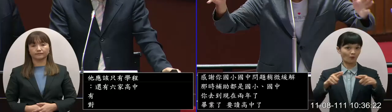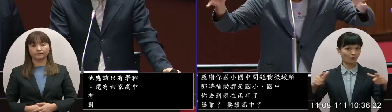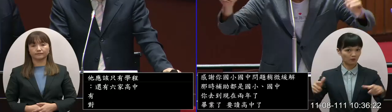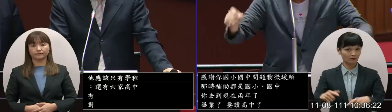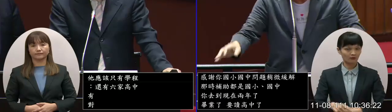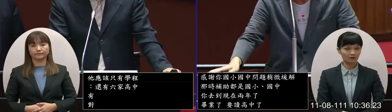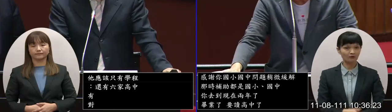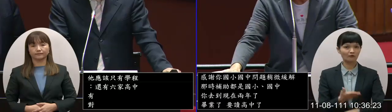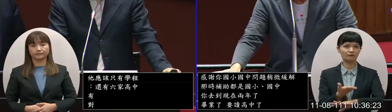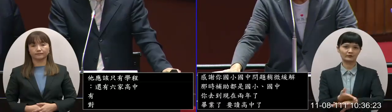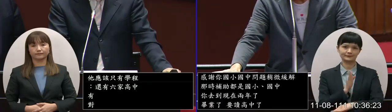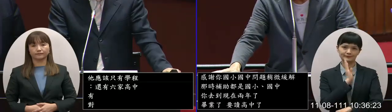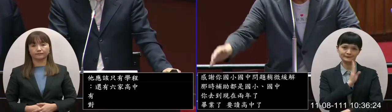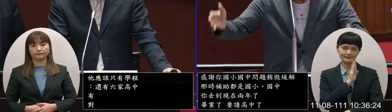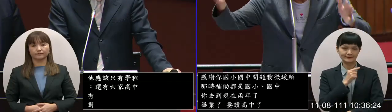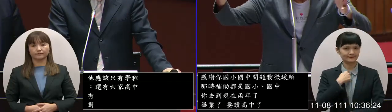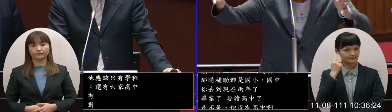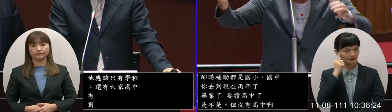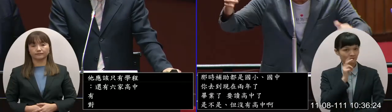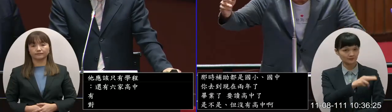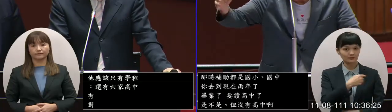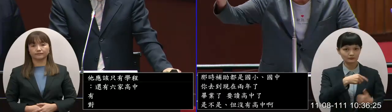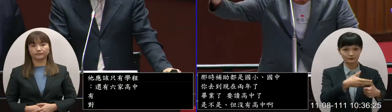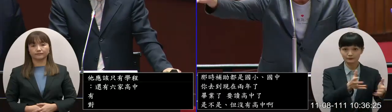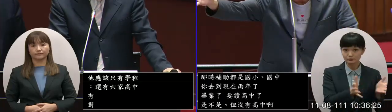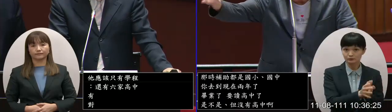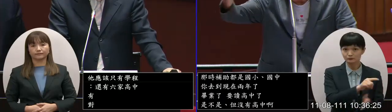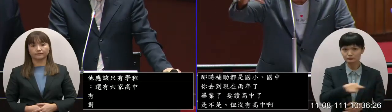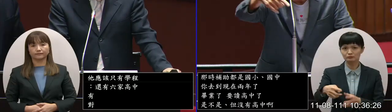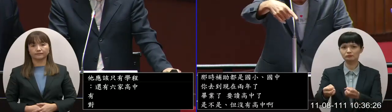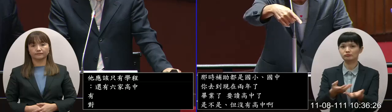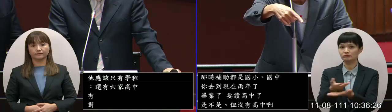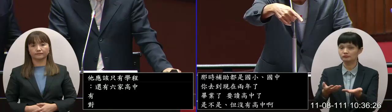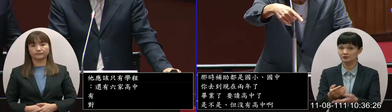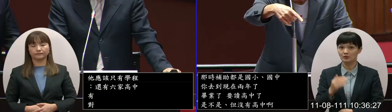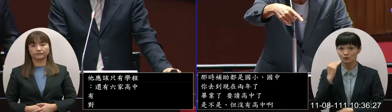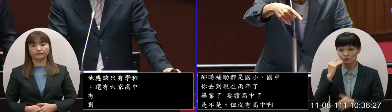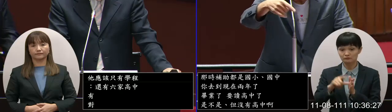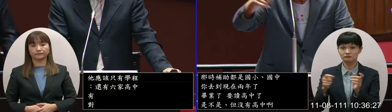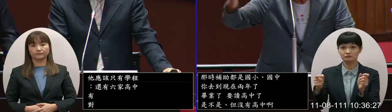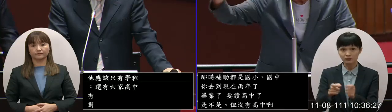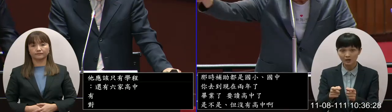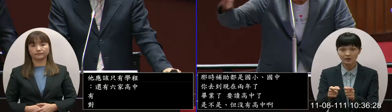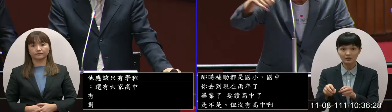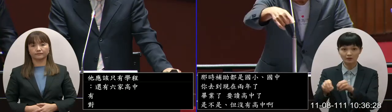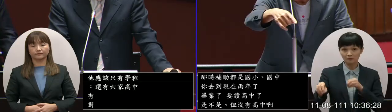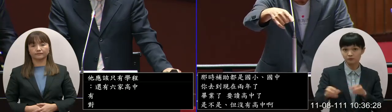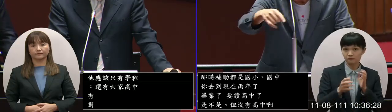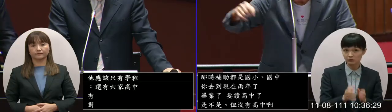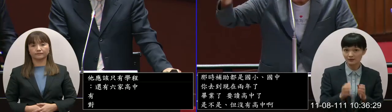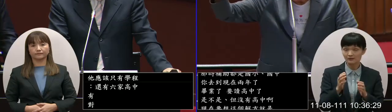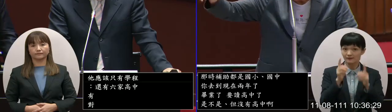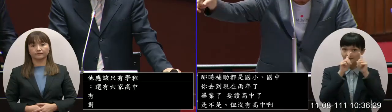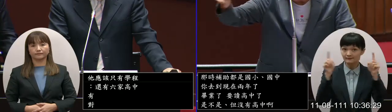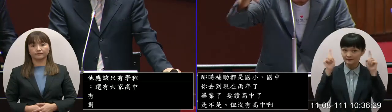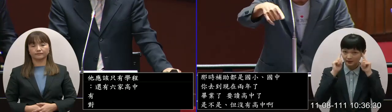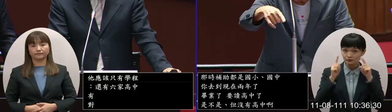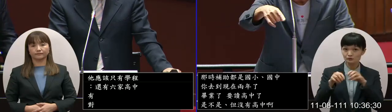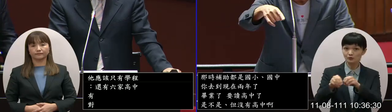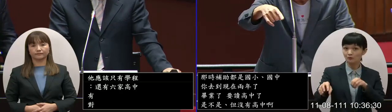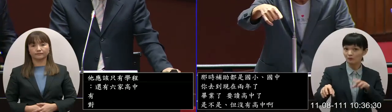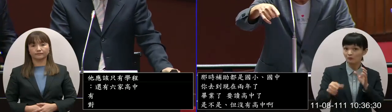去协调。短期内他们没有办法承诺来设分部、大学分部或是